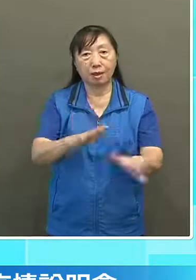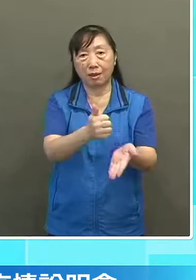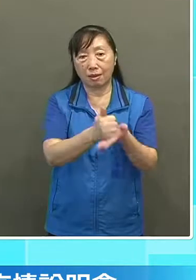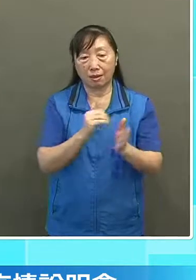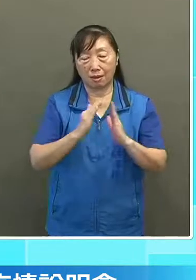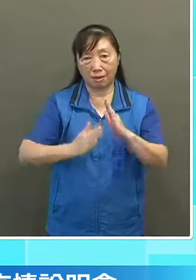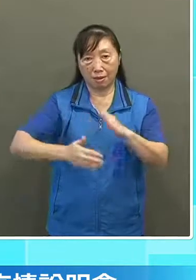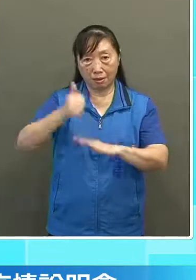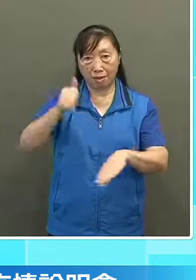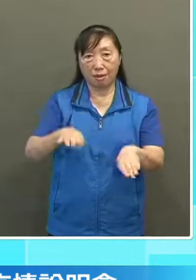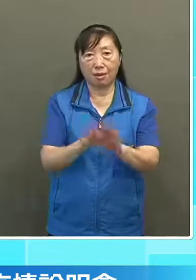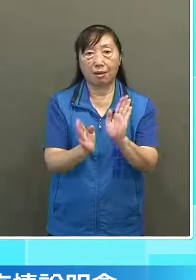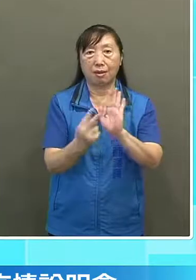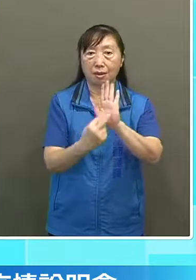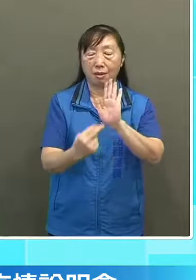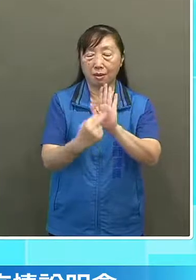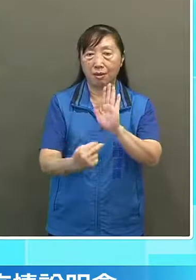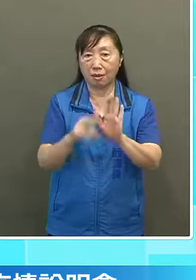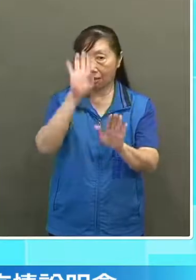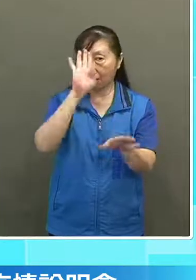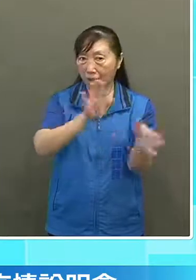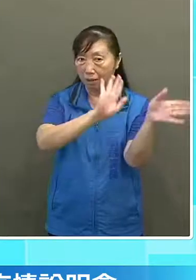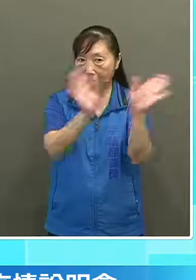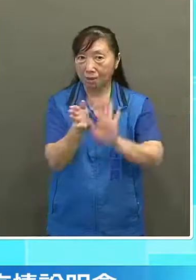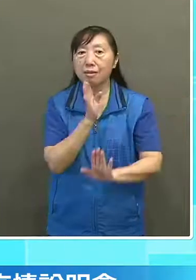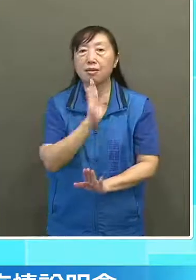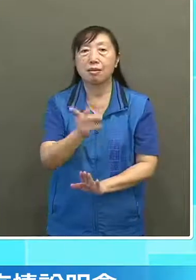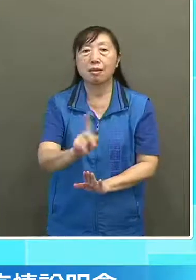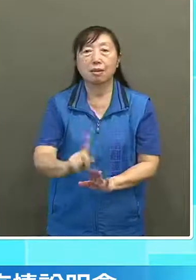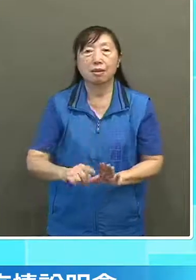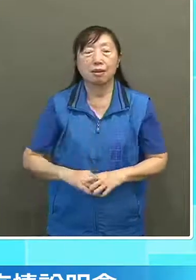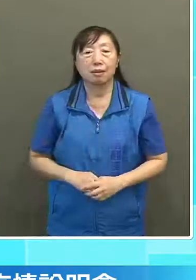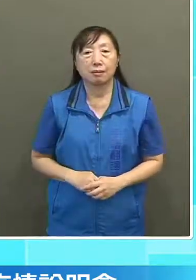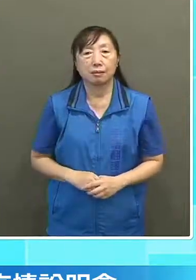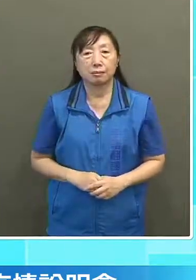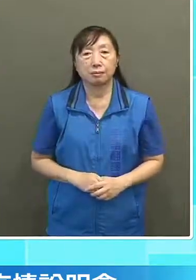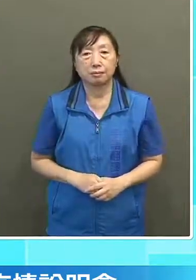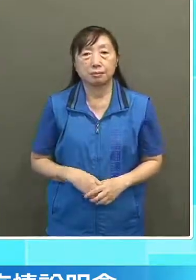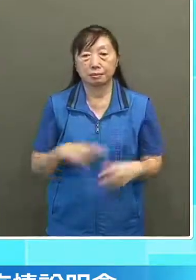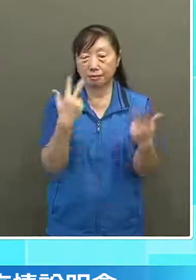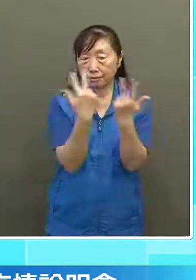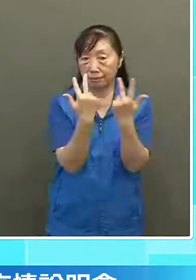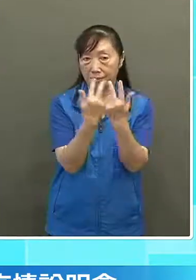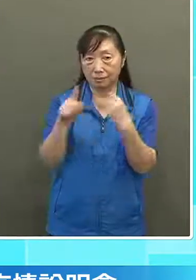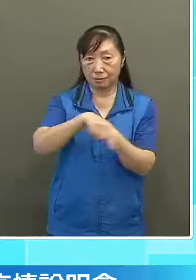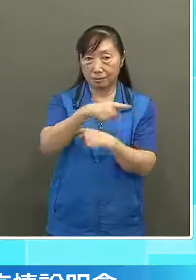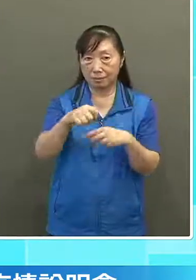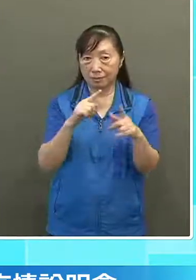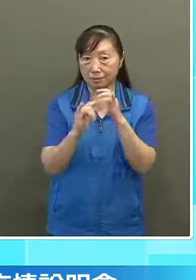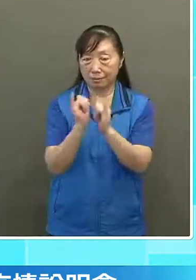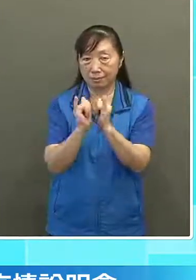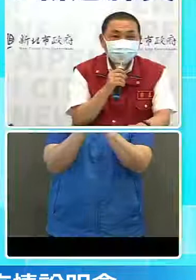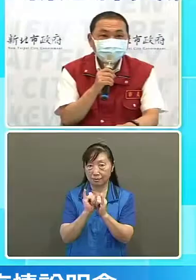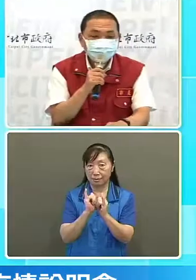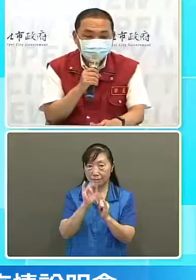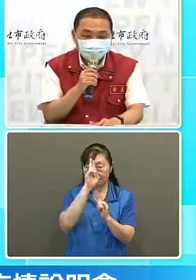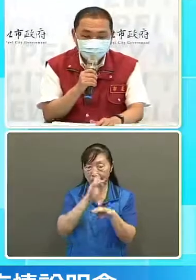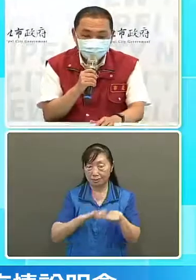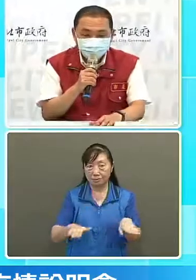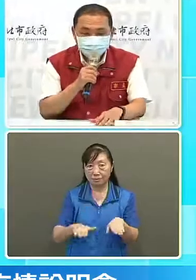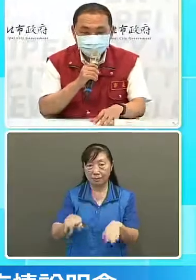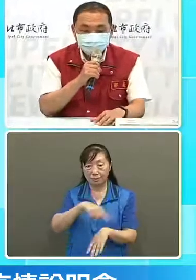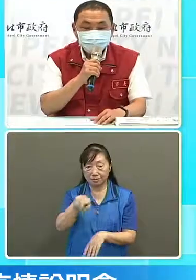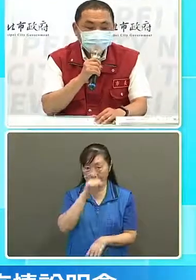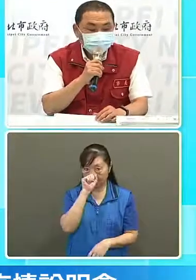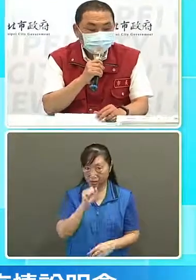们说明今天新北市最新的疫情状况以及相关规范。 新北市的市民朋友，大家午安，大家